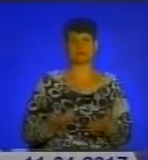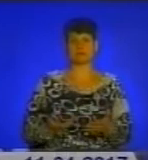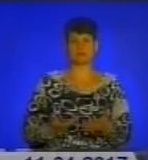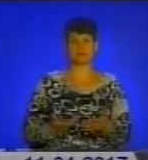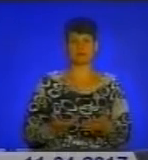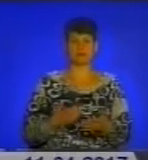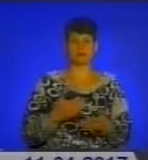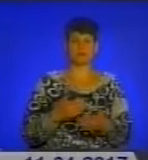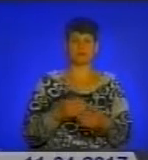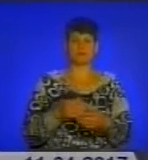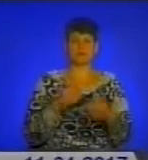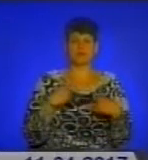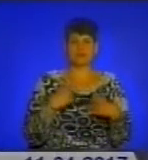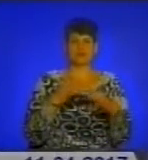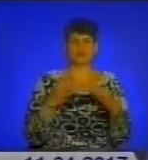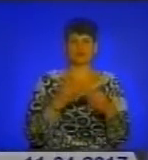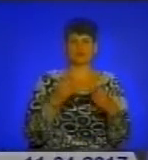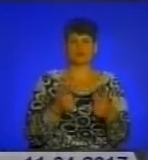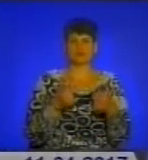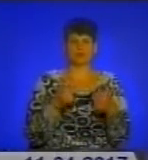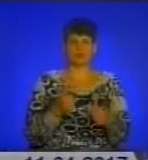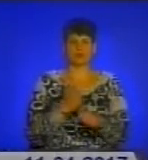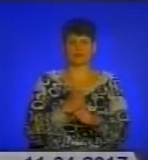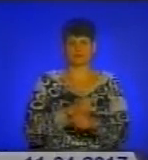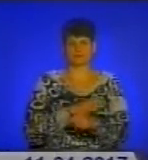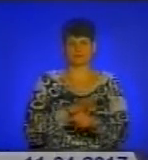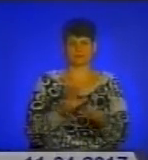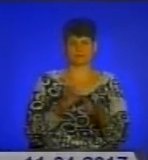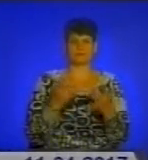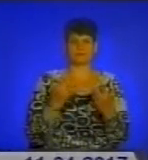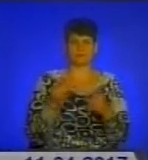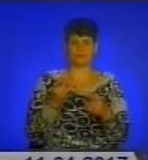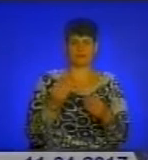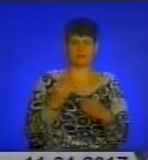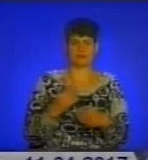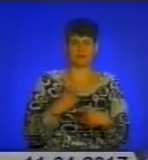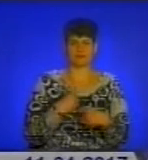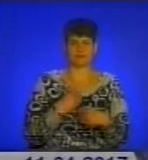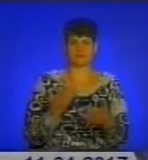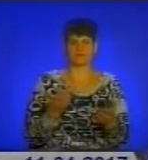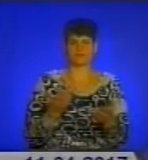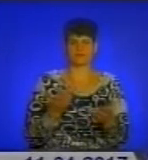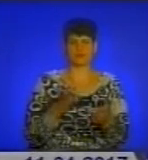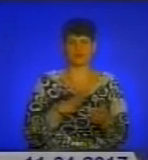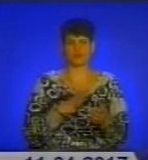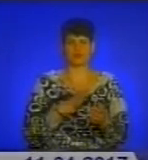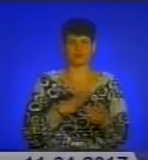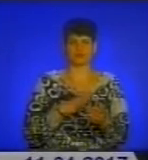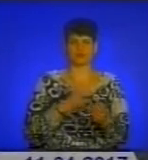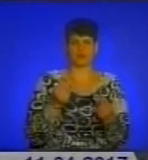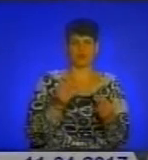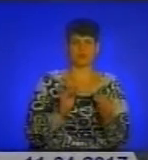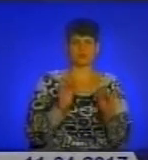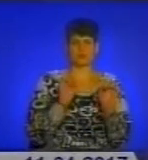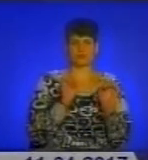цим заважав. Та він нічого хорошого не робив, що скільки пару раз здавав, якісь такі були, що єлі там ті гроші